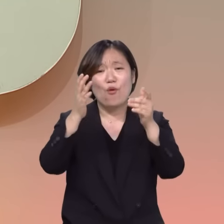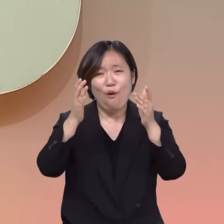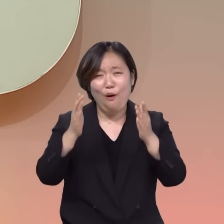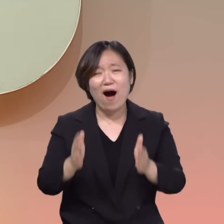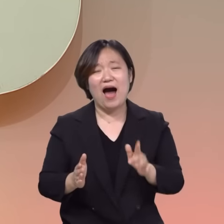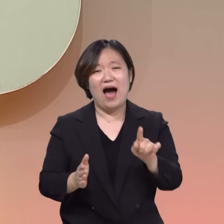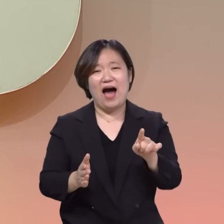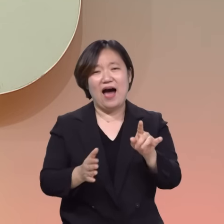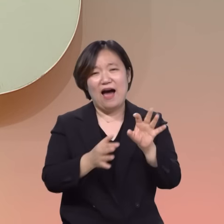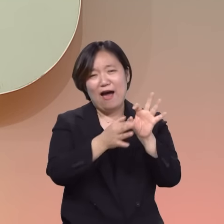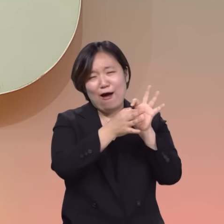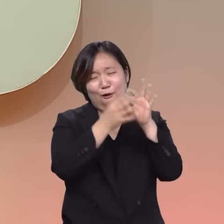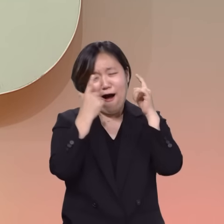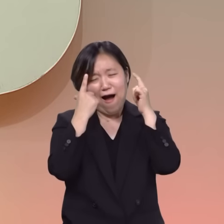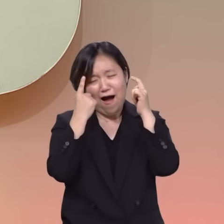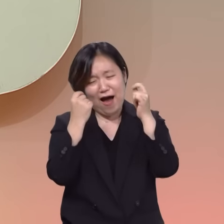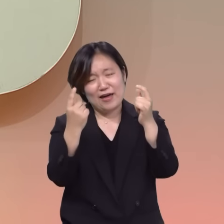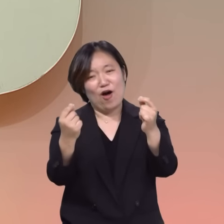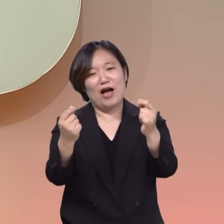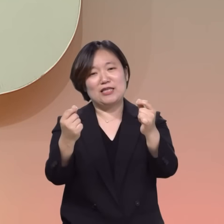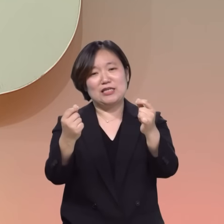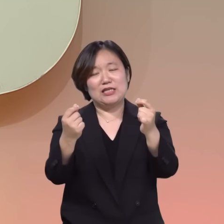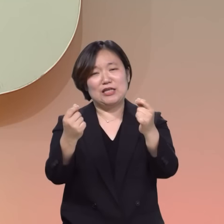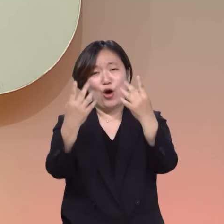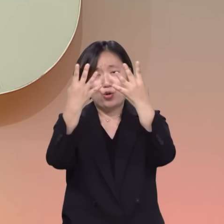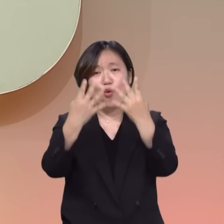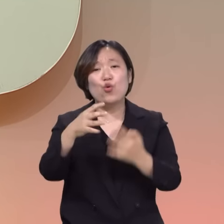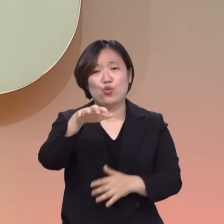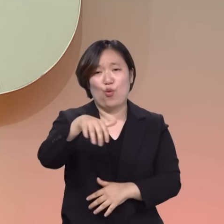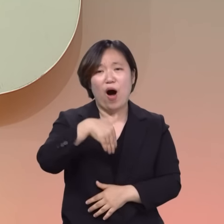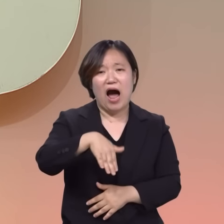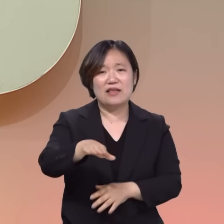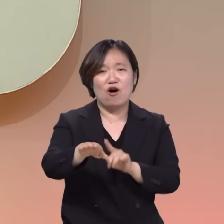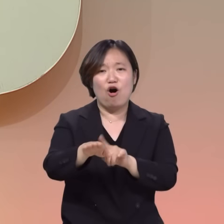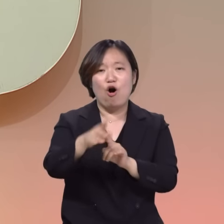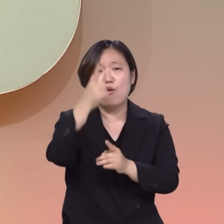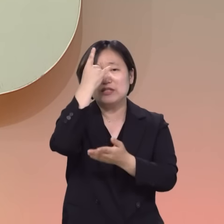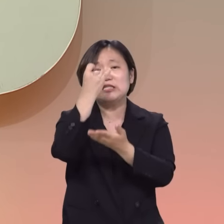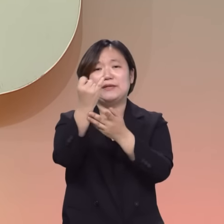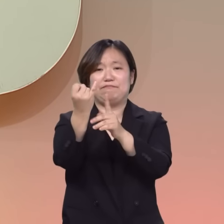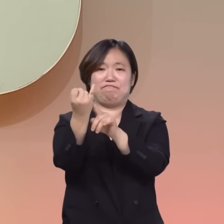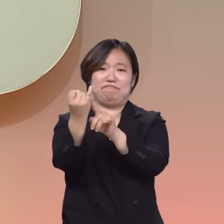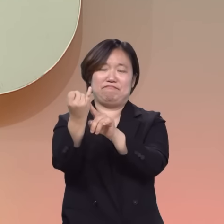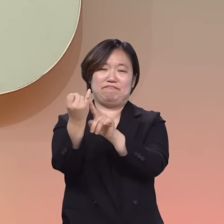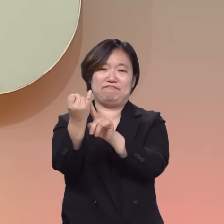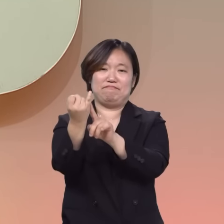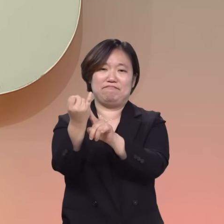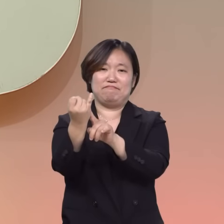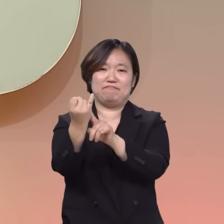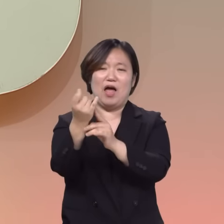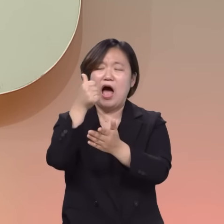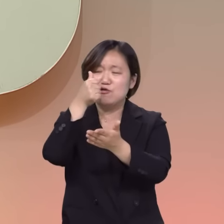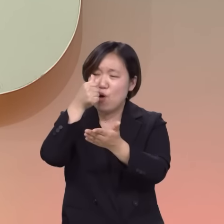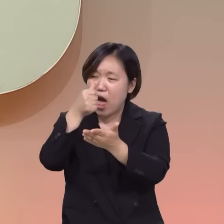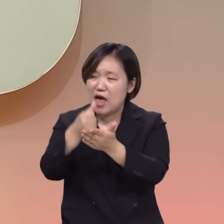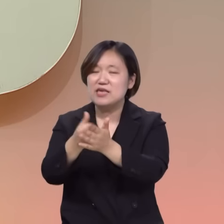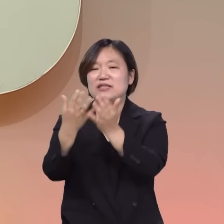한결같이 교도소에서 그도 비구니의 몸으로 예 비구니의 몸으로 그 수많은